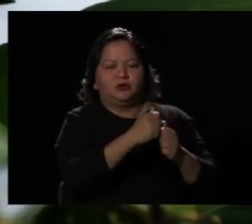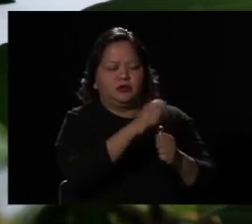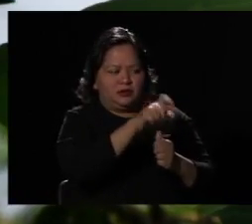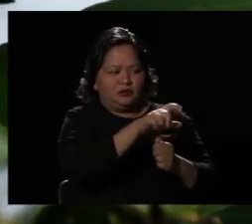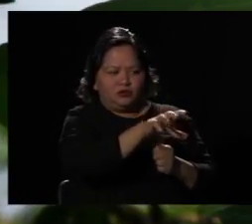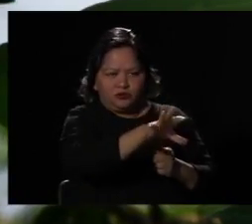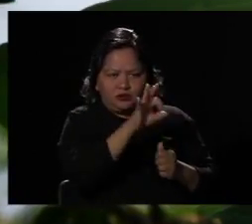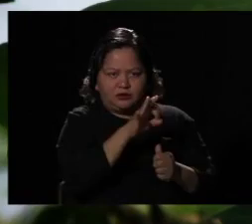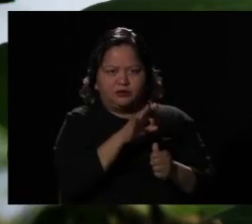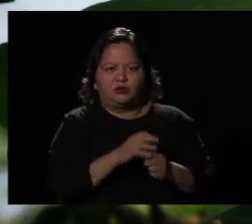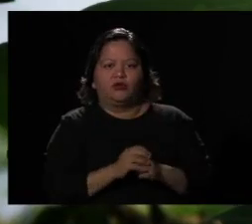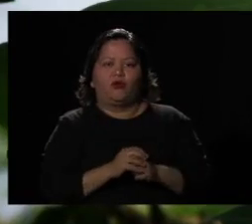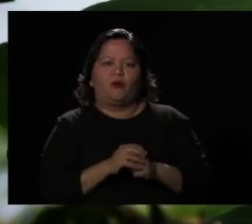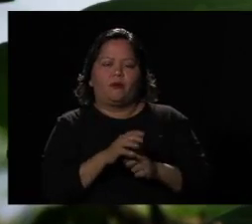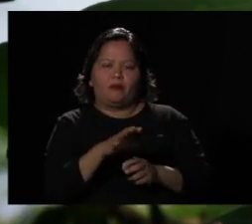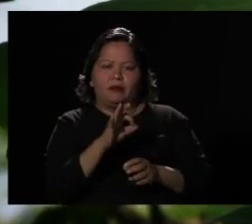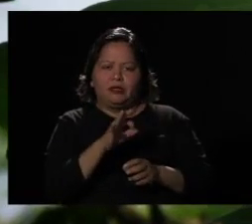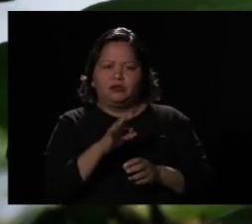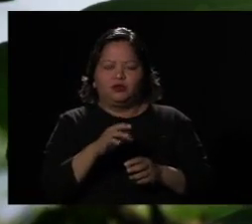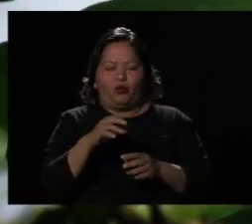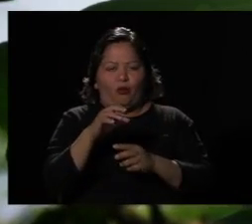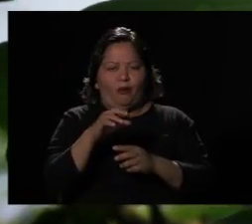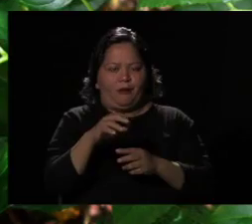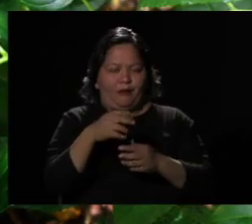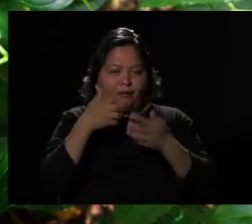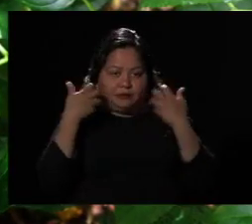Utifi hagon galgo utan siha.